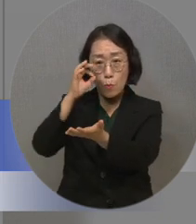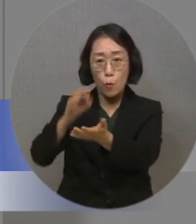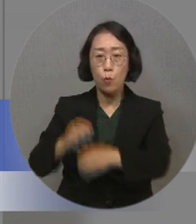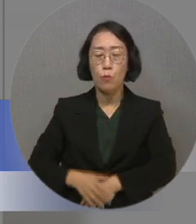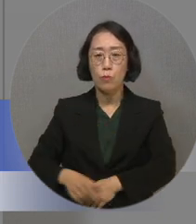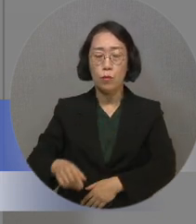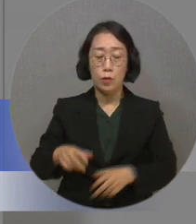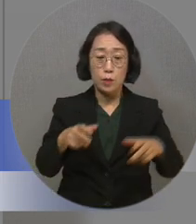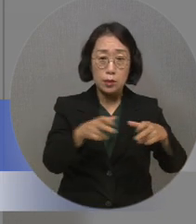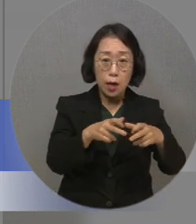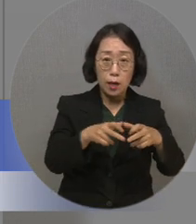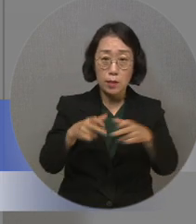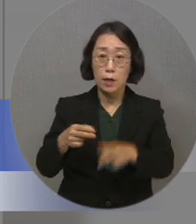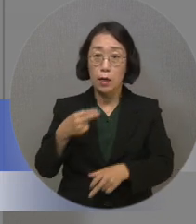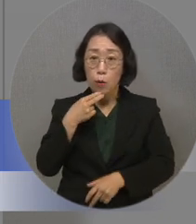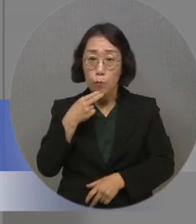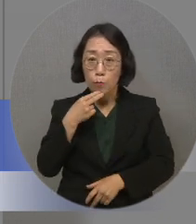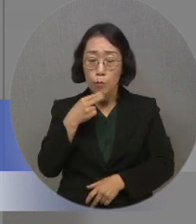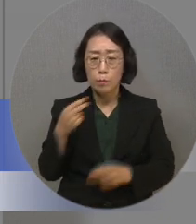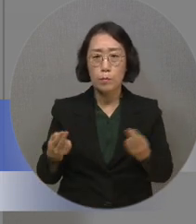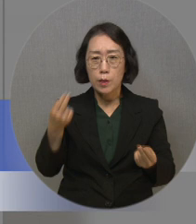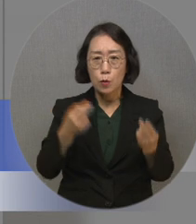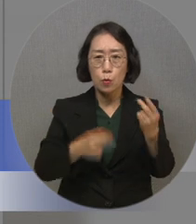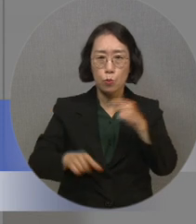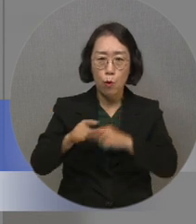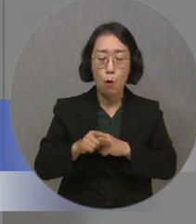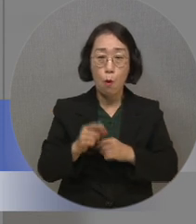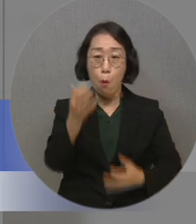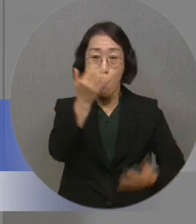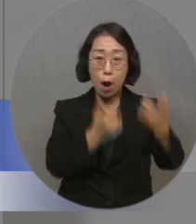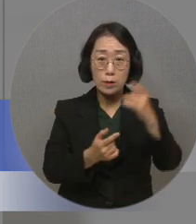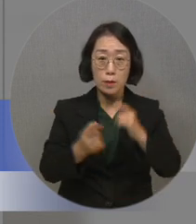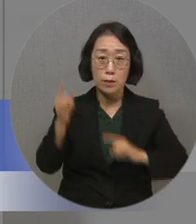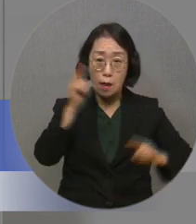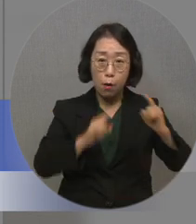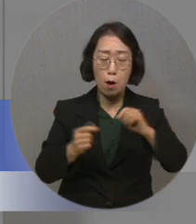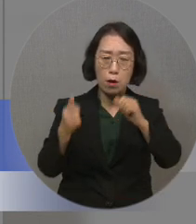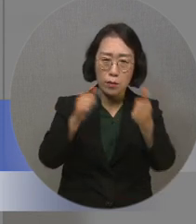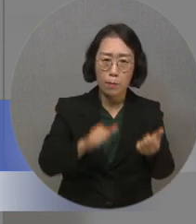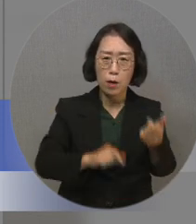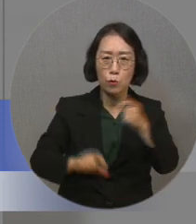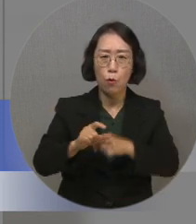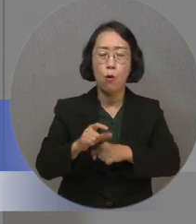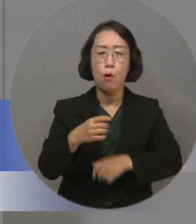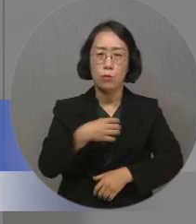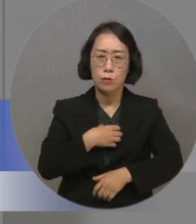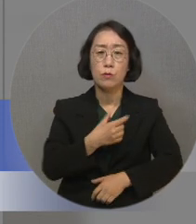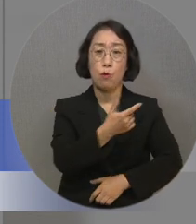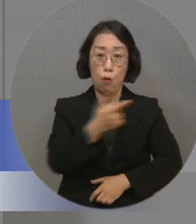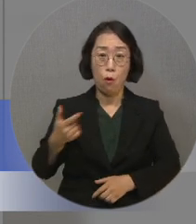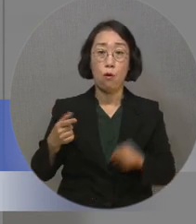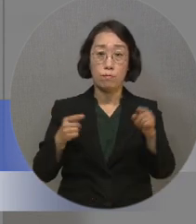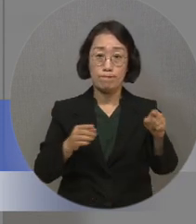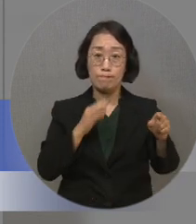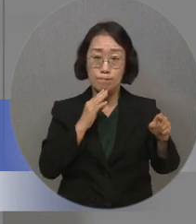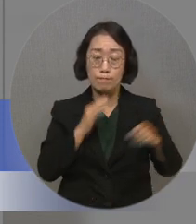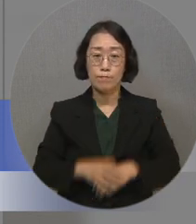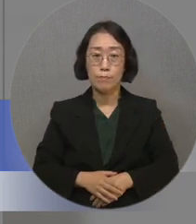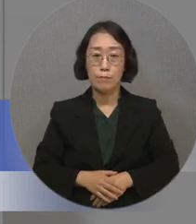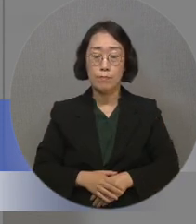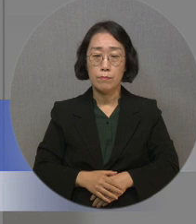장애인은 비장애인에 비해 화재사고 사망자 비중이 4.7배나 높다고 밝혔습니다. 특히 고 의원에